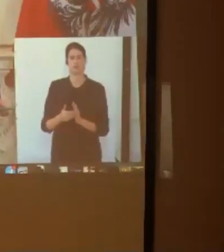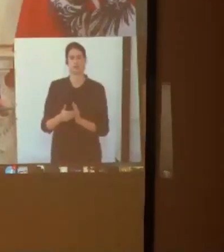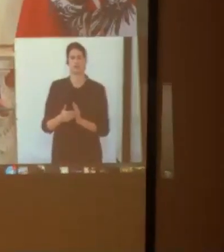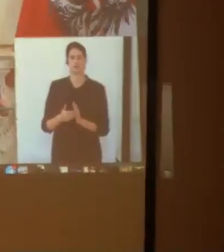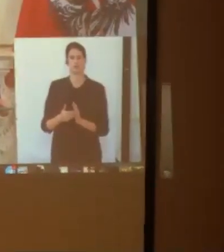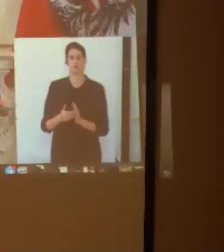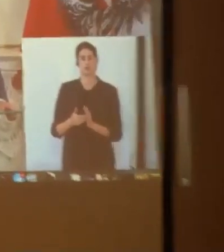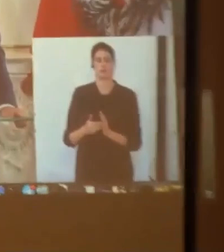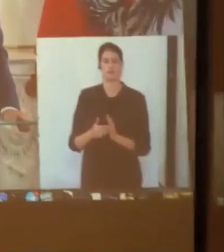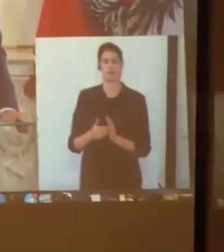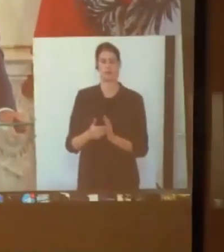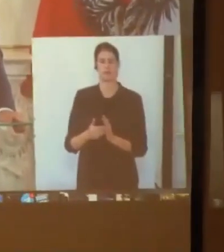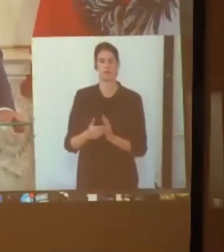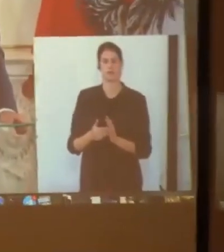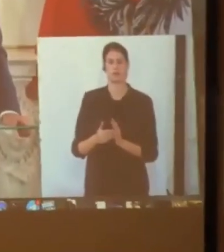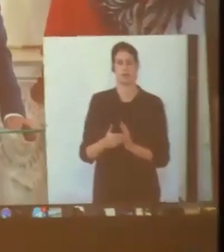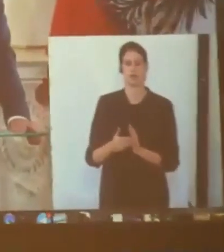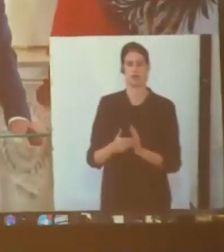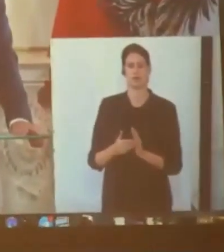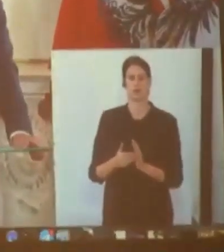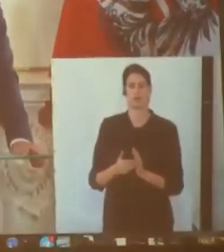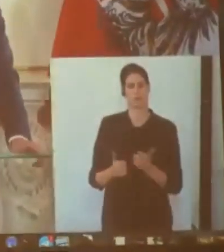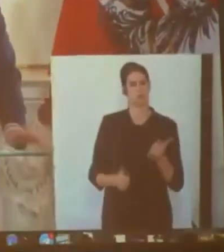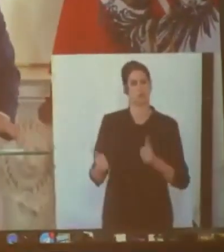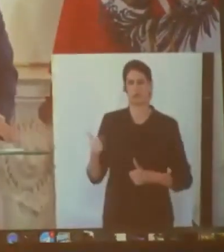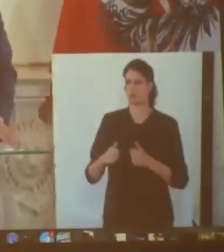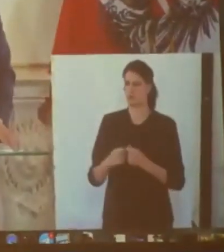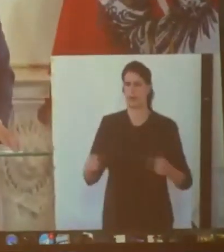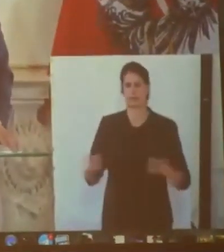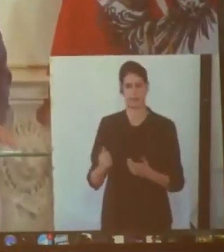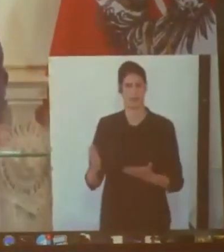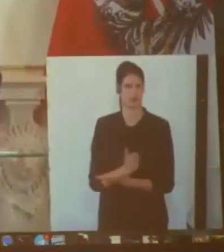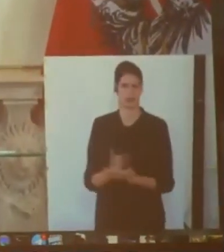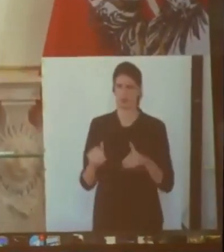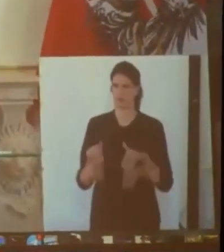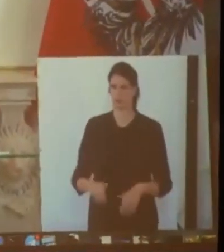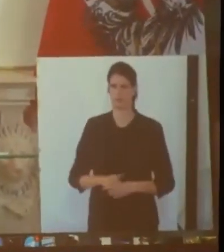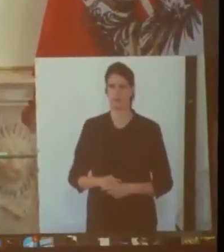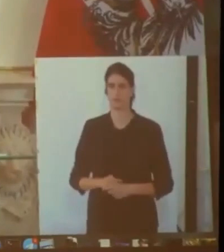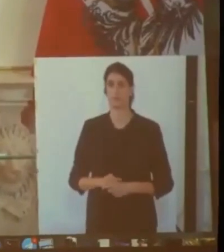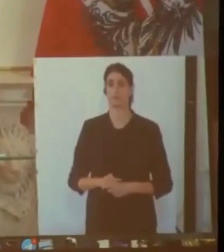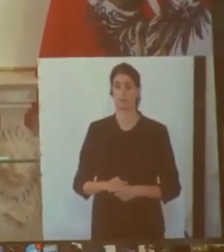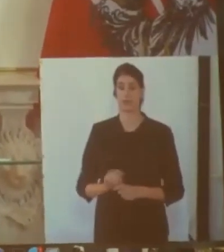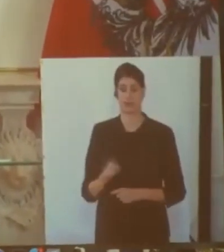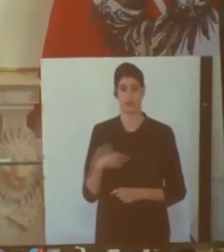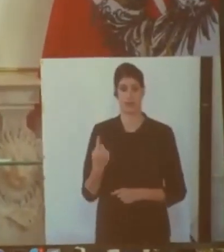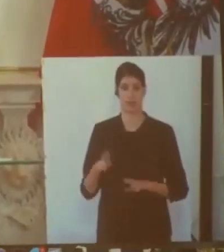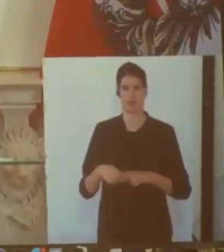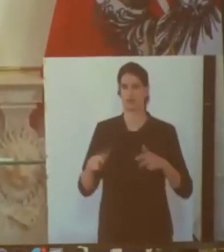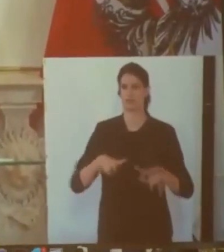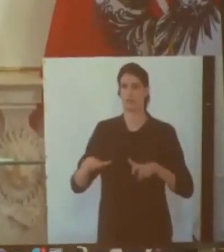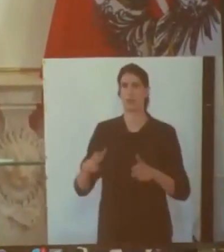Ich lasse mal ein bisschen laufen, mal gucken, ob er irgendwas rauszieht. Werden als Bundesregierung schon nächste Woche versuchen,